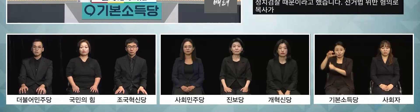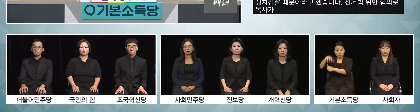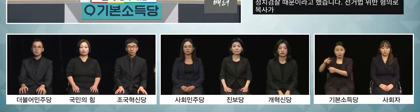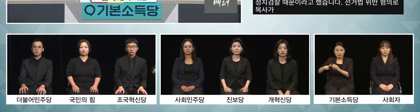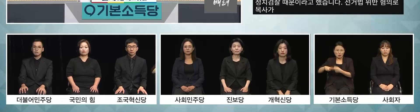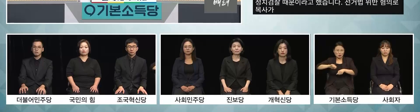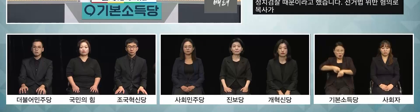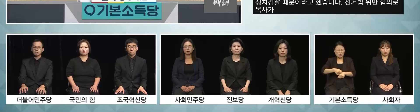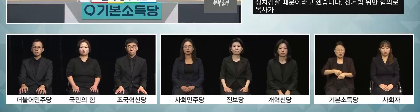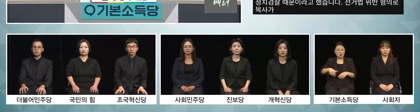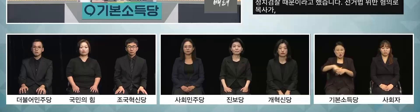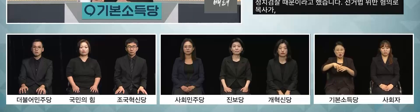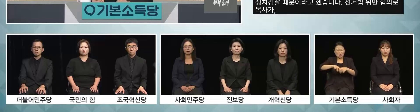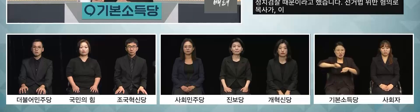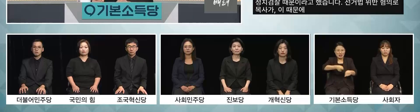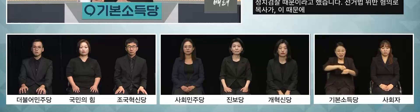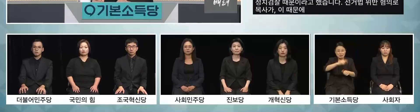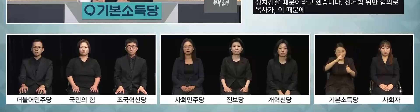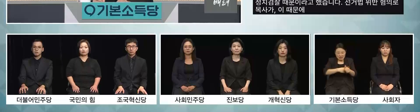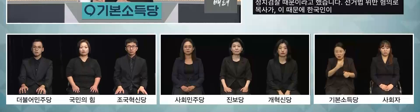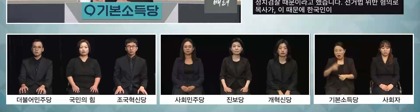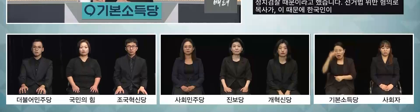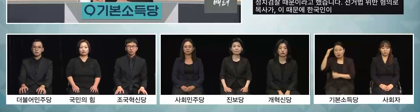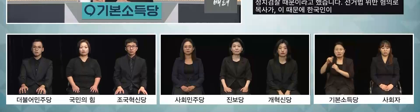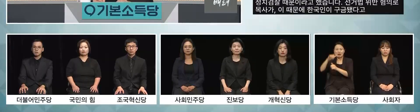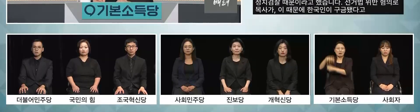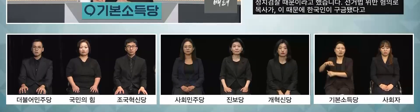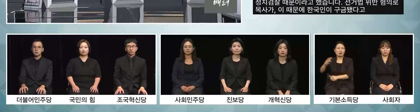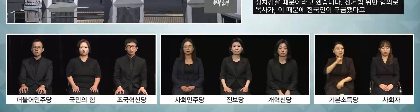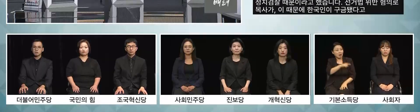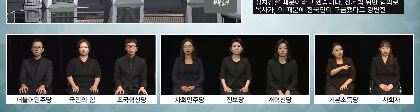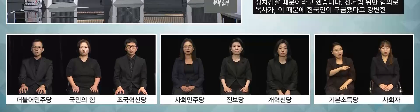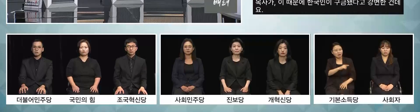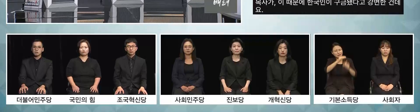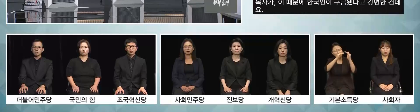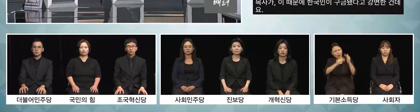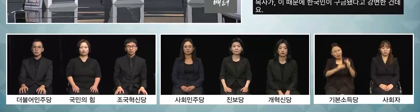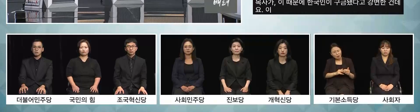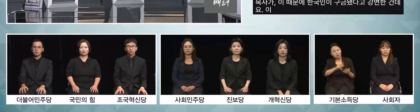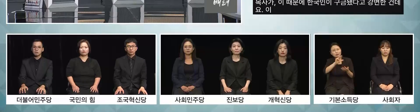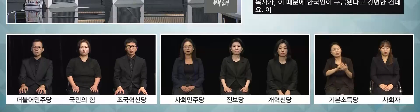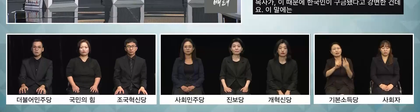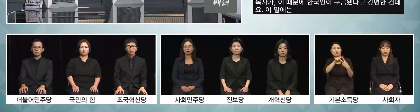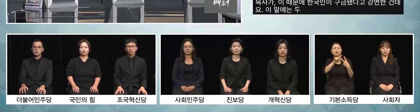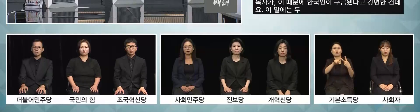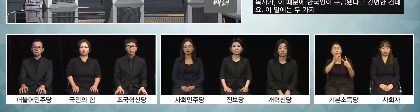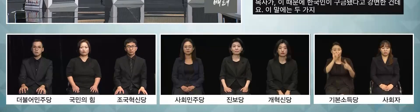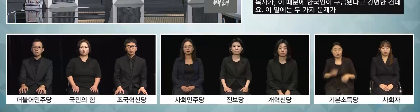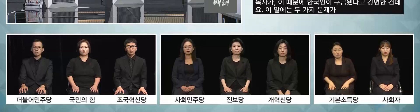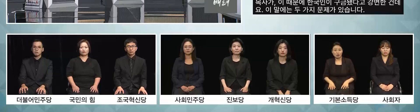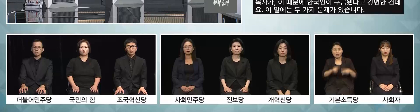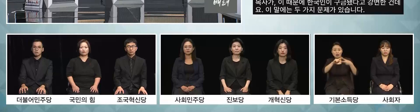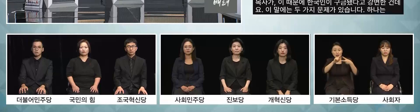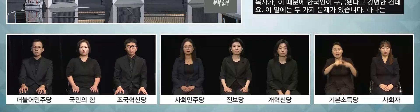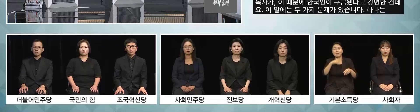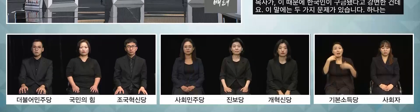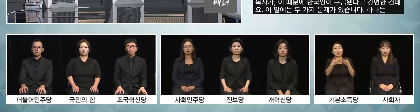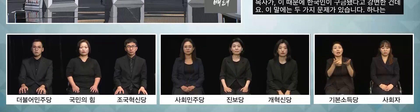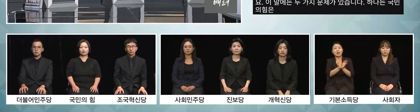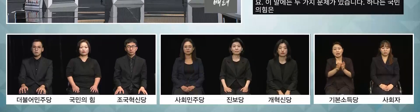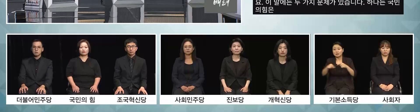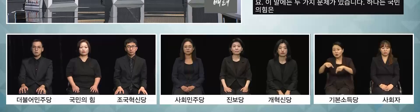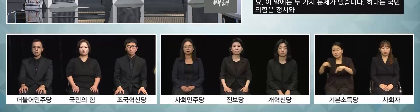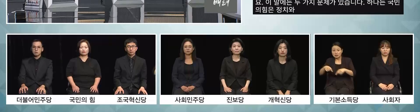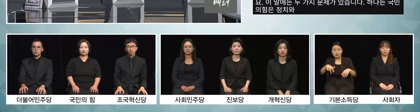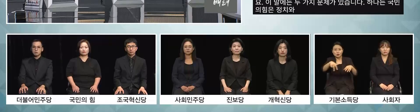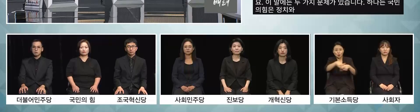때문에 한국인이 구금됐다라고 강변한 건데요. 이 말에는 두 가지 문제가 있습니다. 하나는 국민의힘은 정치와